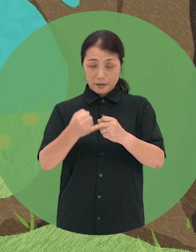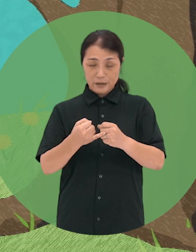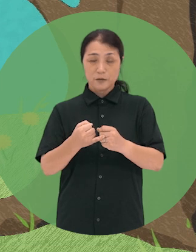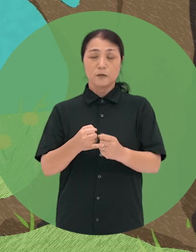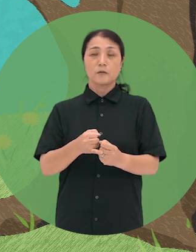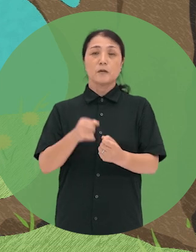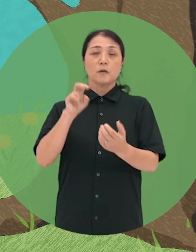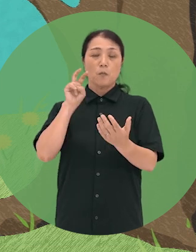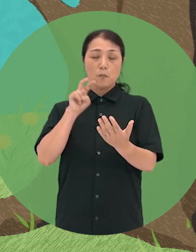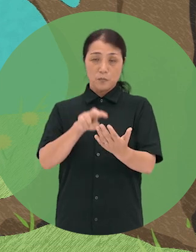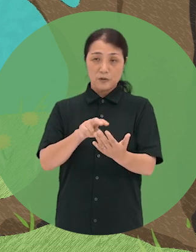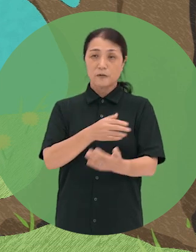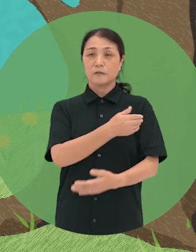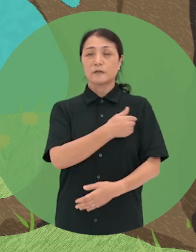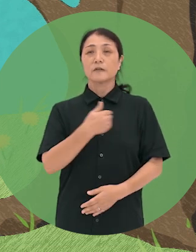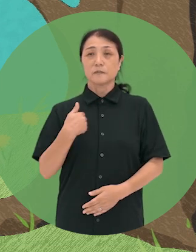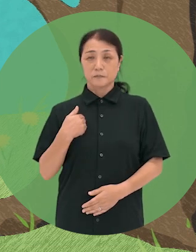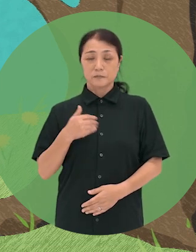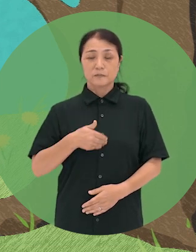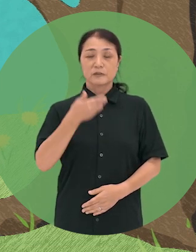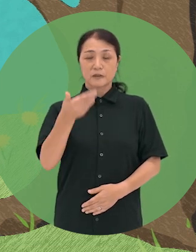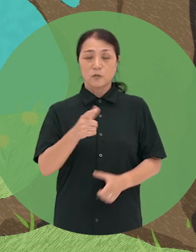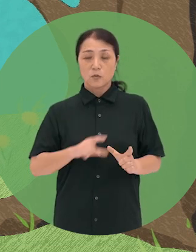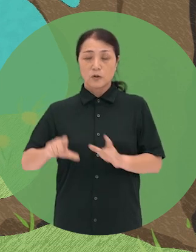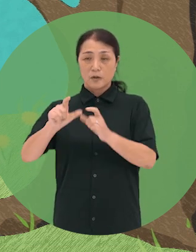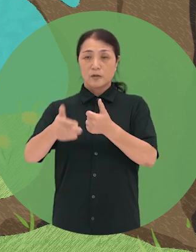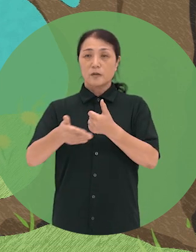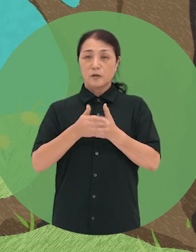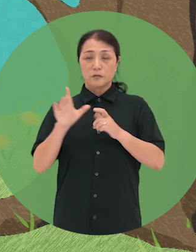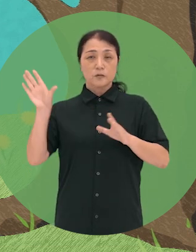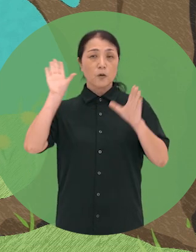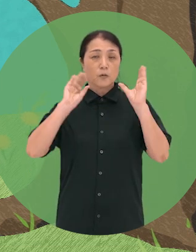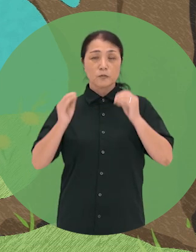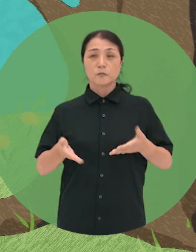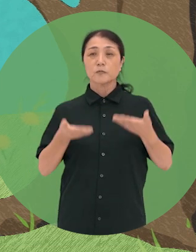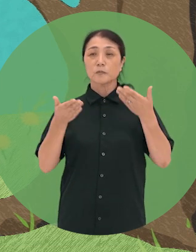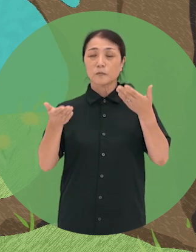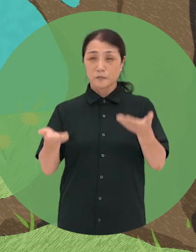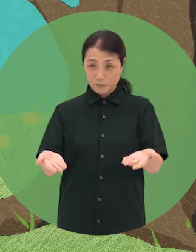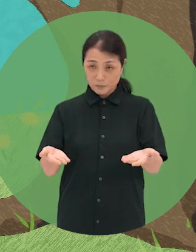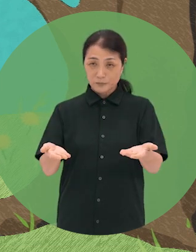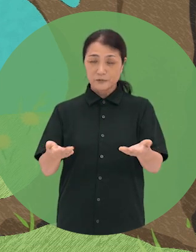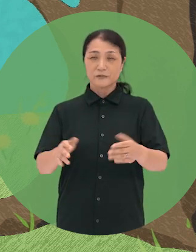回も暮らしに役立つ情報をお届けするよ。お見逃しなく。